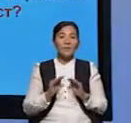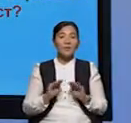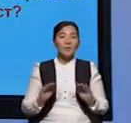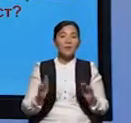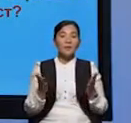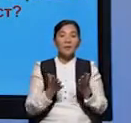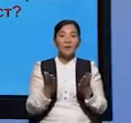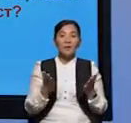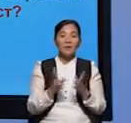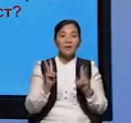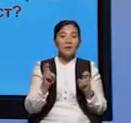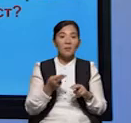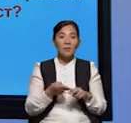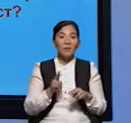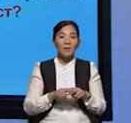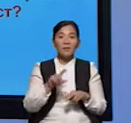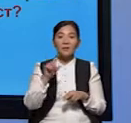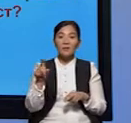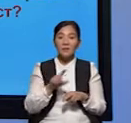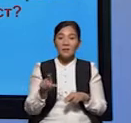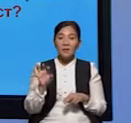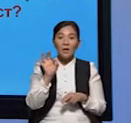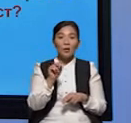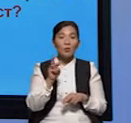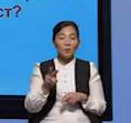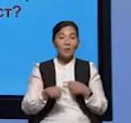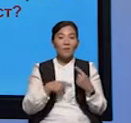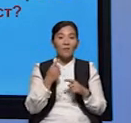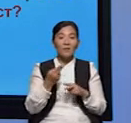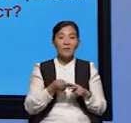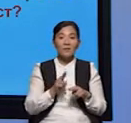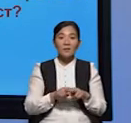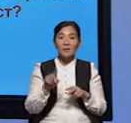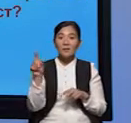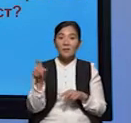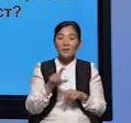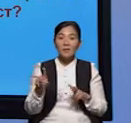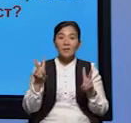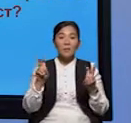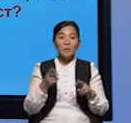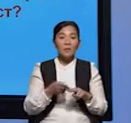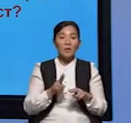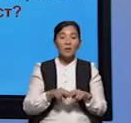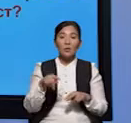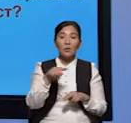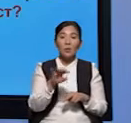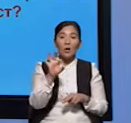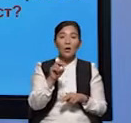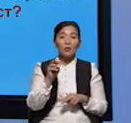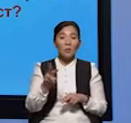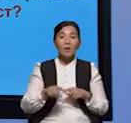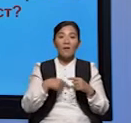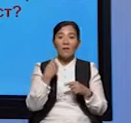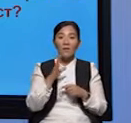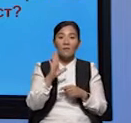Ребят, а какова тема этого текста? О чем говорится в тексте? Тема – это то, о